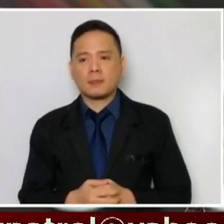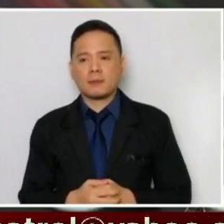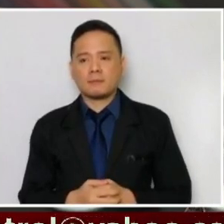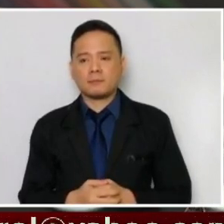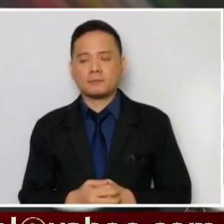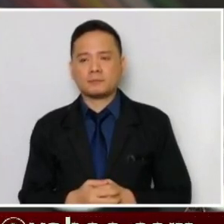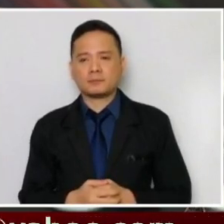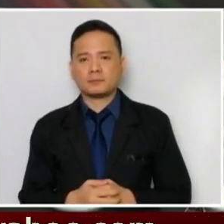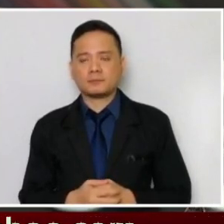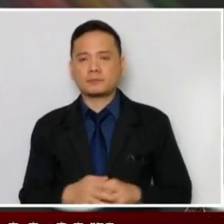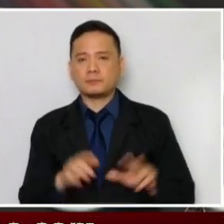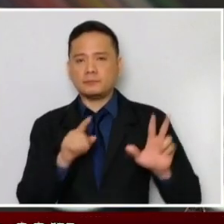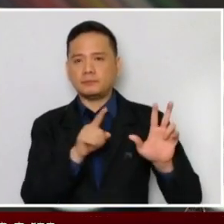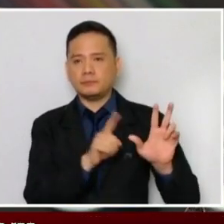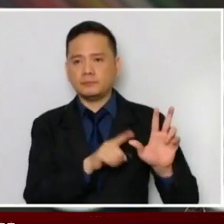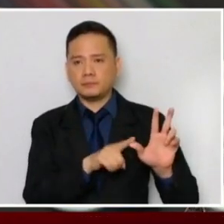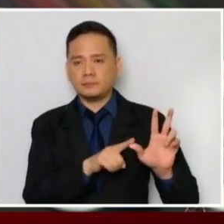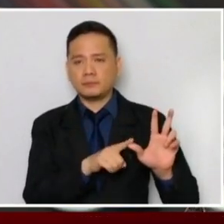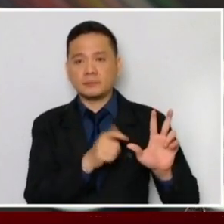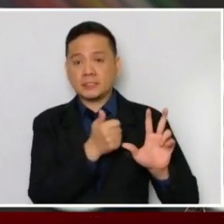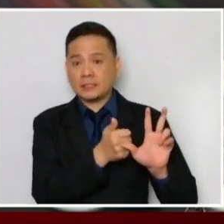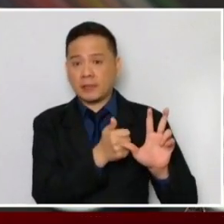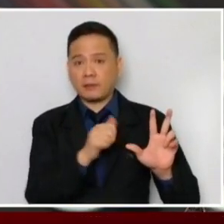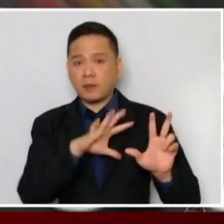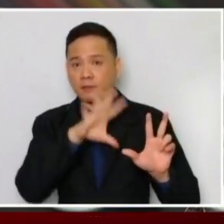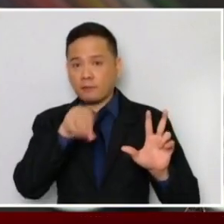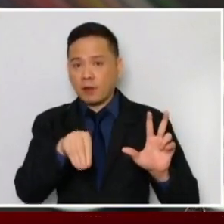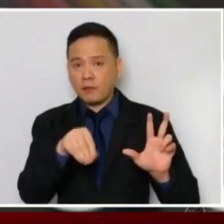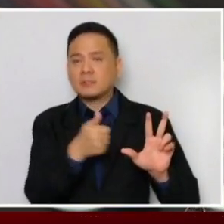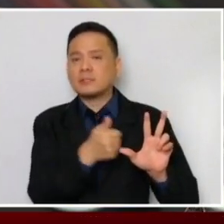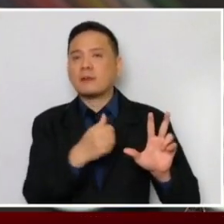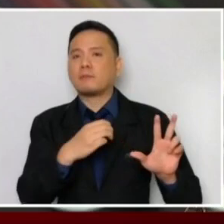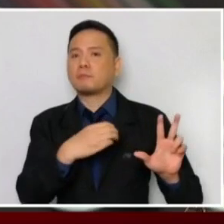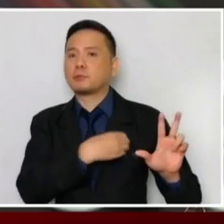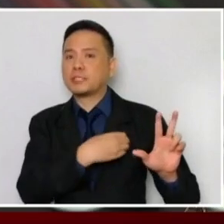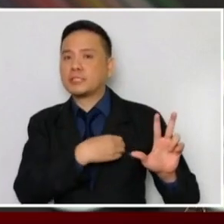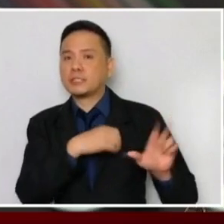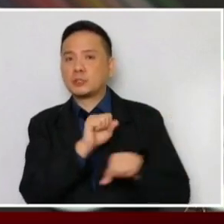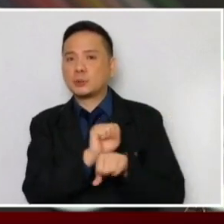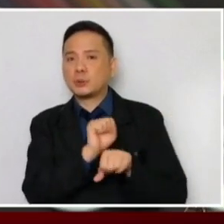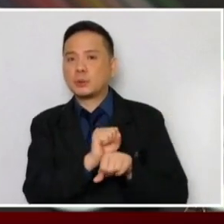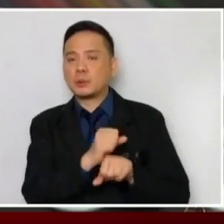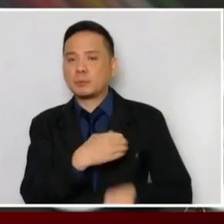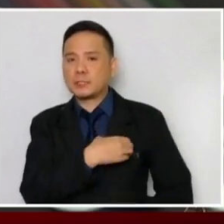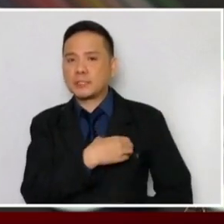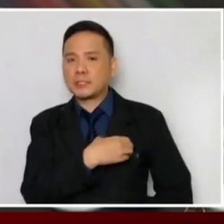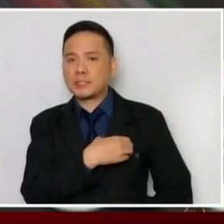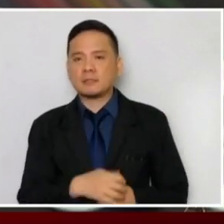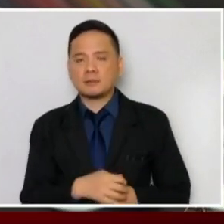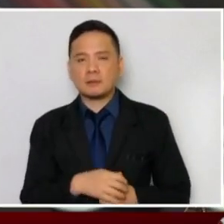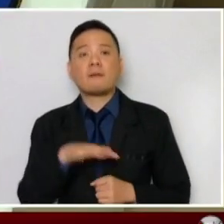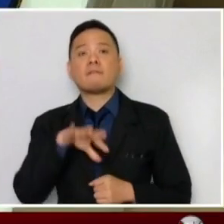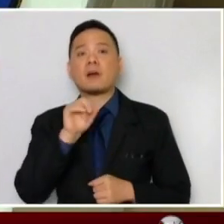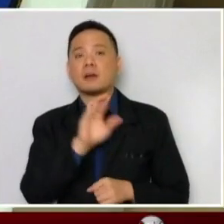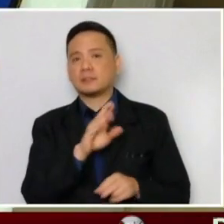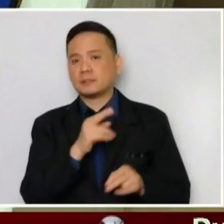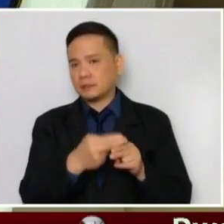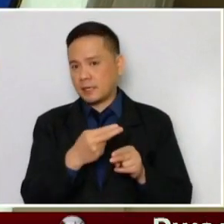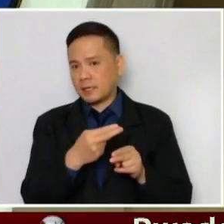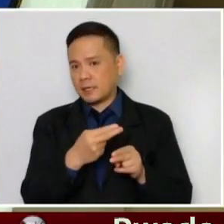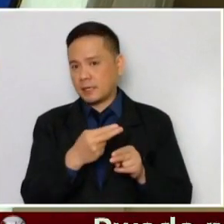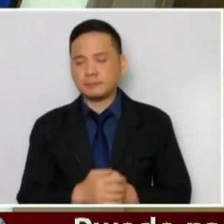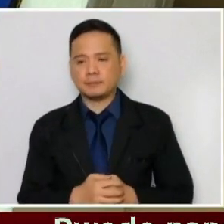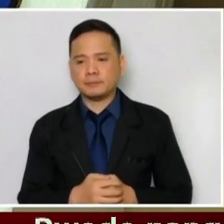may isa siyang supplier na involved ay isang police. So tukoy na namin ang kanyang identity, assignment.